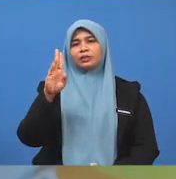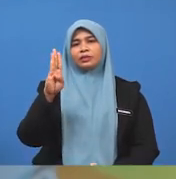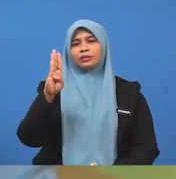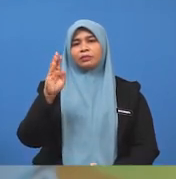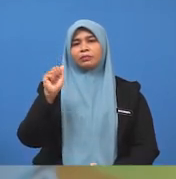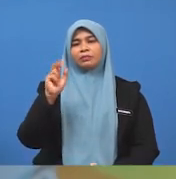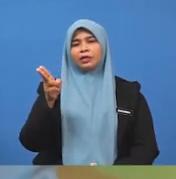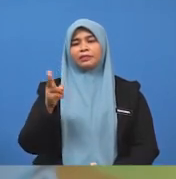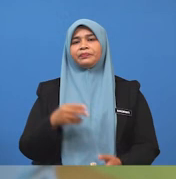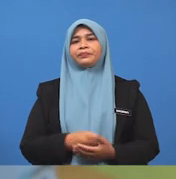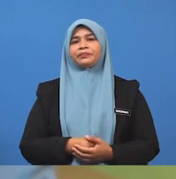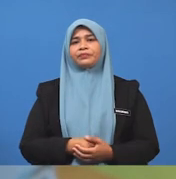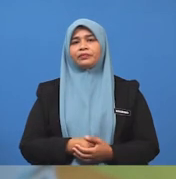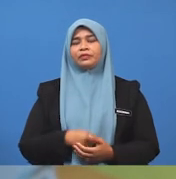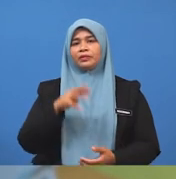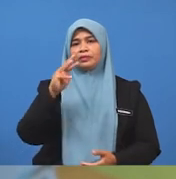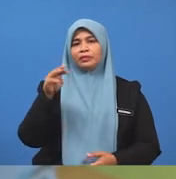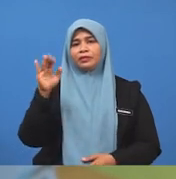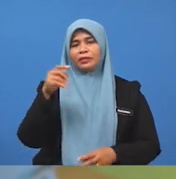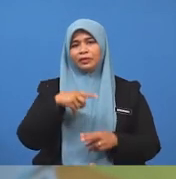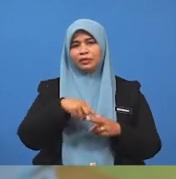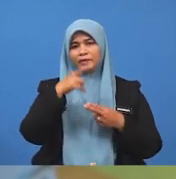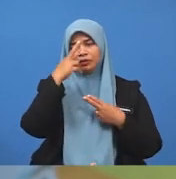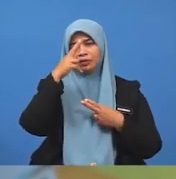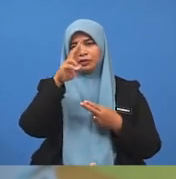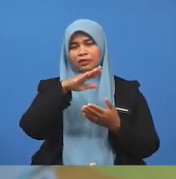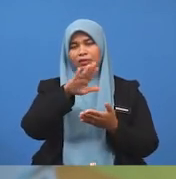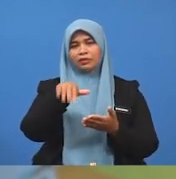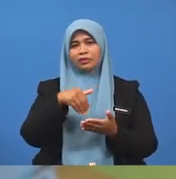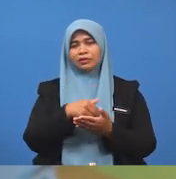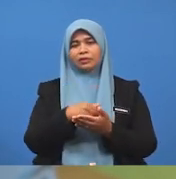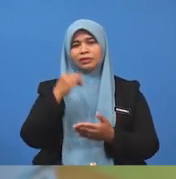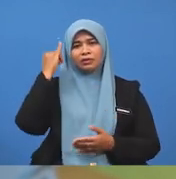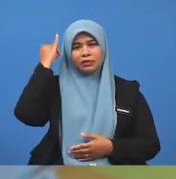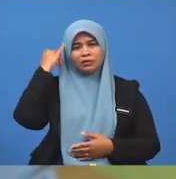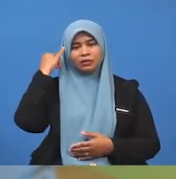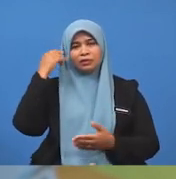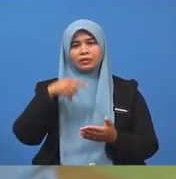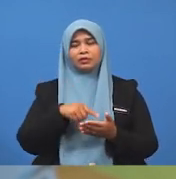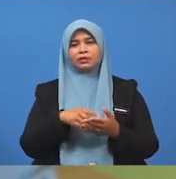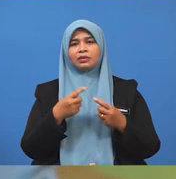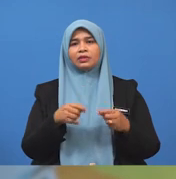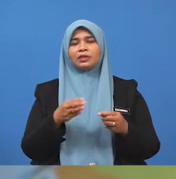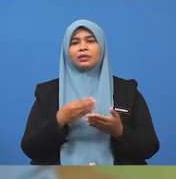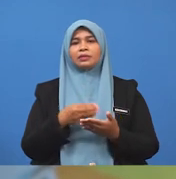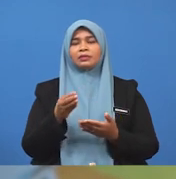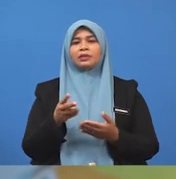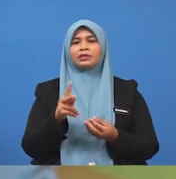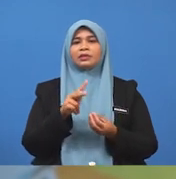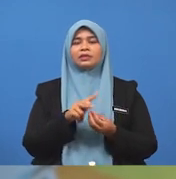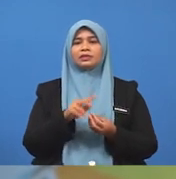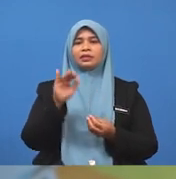Hai murid-murid yang dihormati sekian Ilmu Tafsir telah memberi kesan yang positif dalam